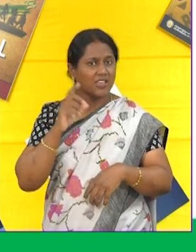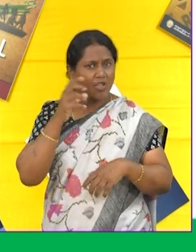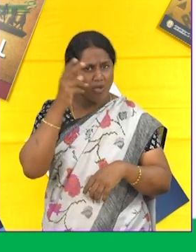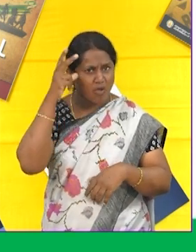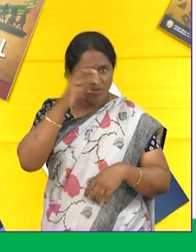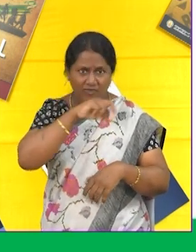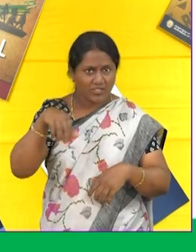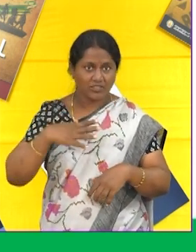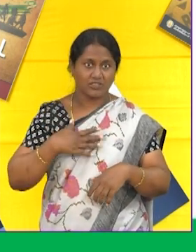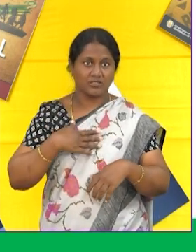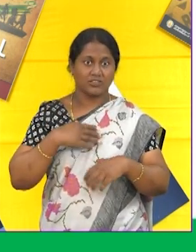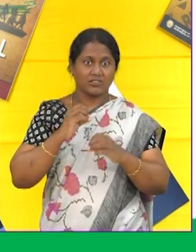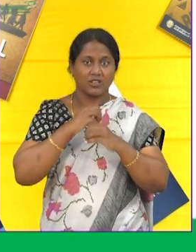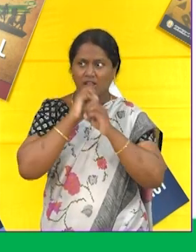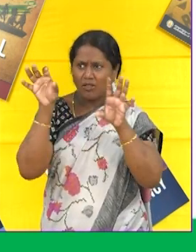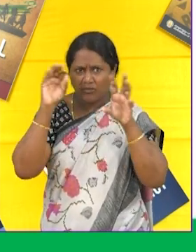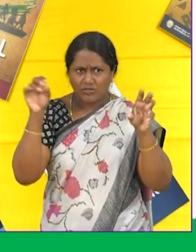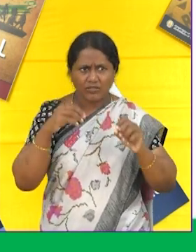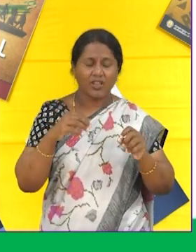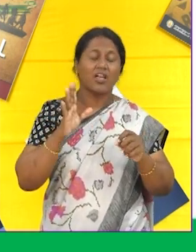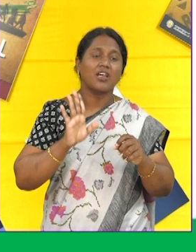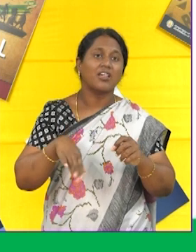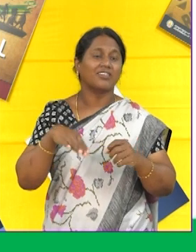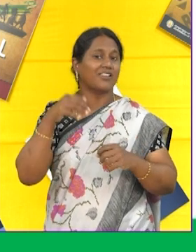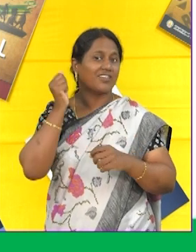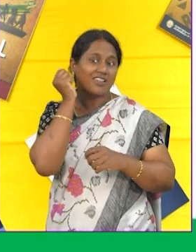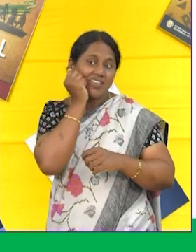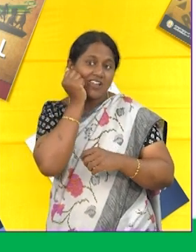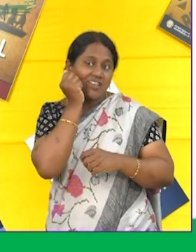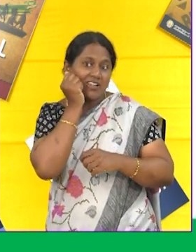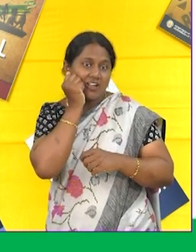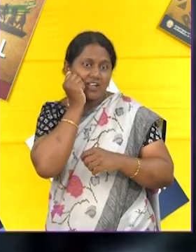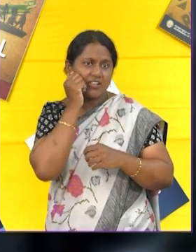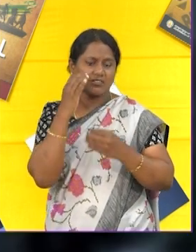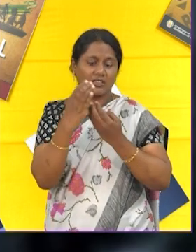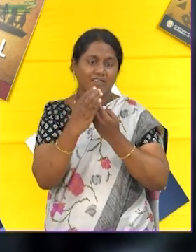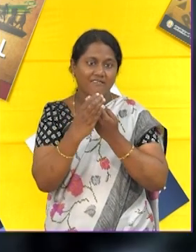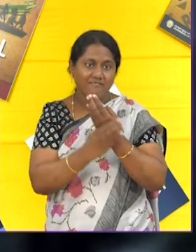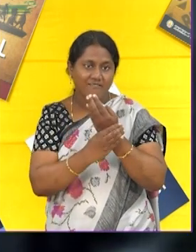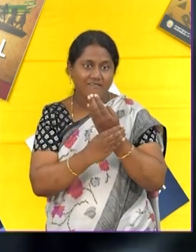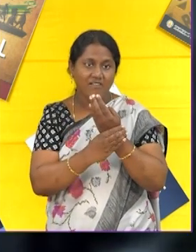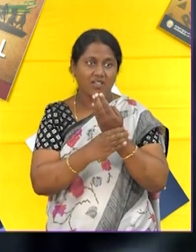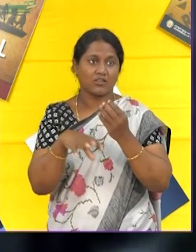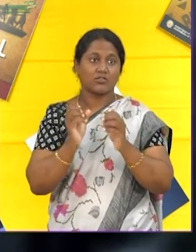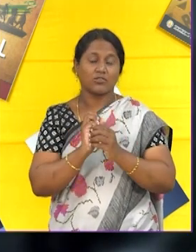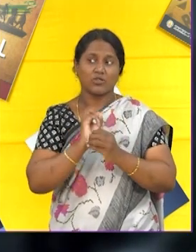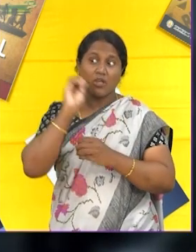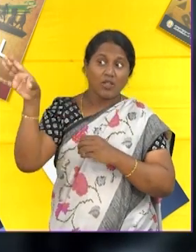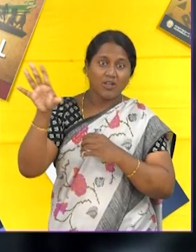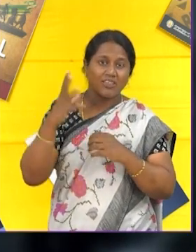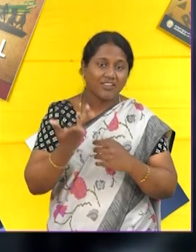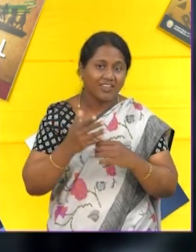ஹவுஸ் நெக்ஸ்ட் டோர் அண்ட் என்டர்ட் அப் வித் மை கிராண்ட் ஃபாதர் ஷூட்டிங் அ பேட்ரோல்மேன். அதனுடைய வருகையால் என்ன